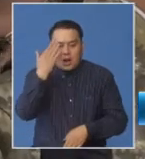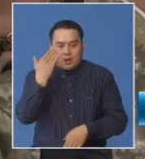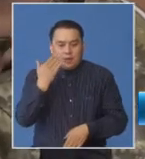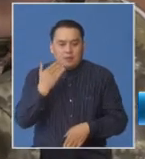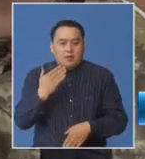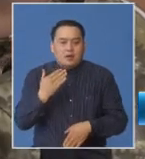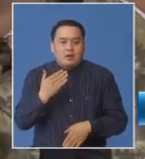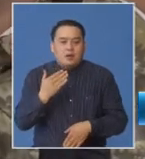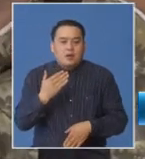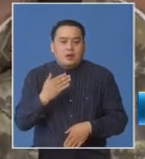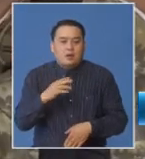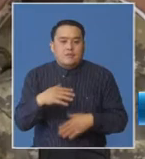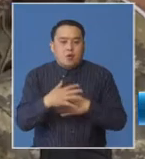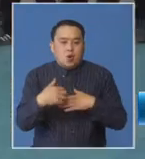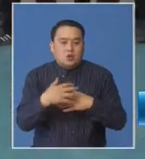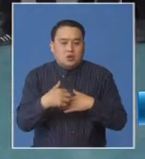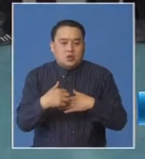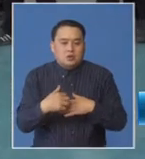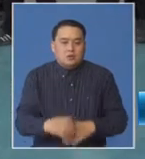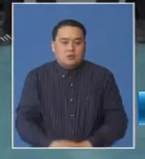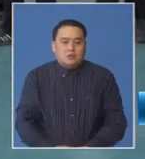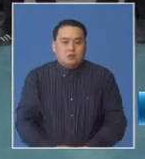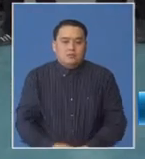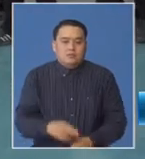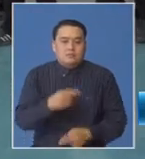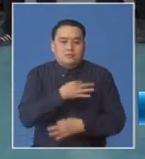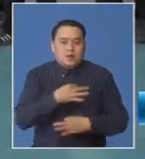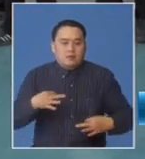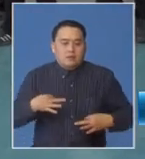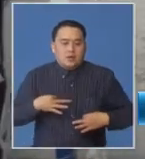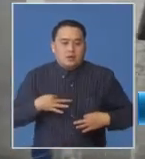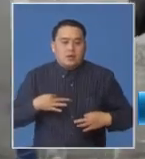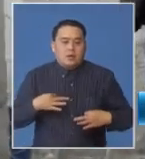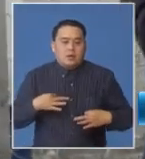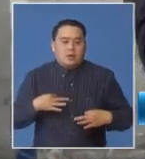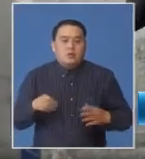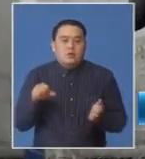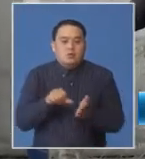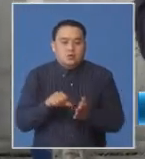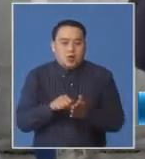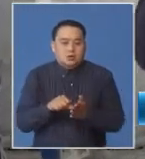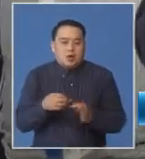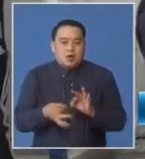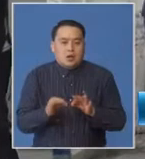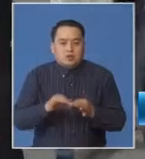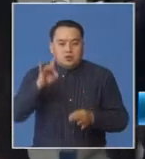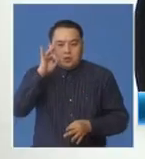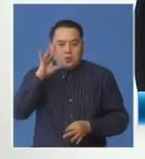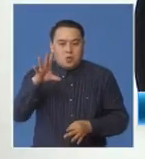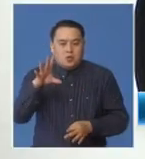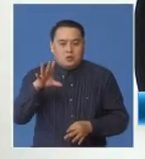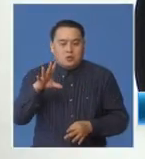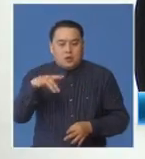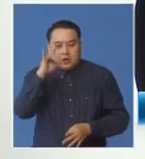года в лагере «Балдаурен» в городе Щучинск. К слову, финальная часть будет ознаменована участием олимпийских чемпионов и